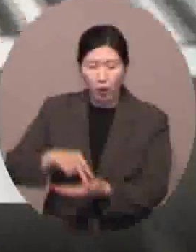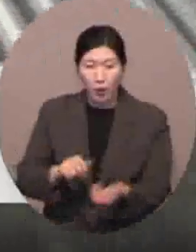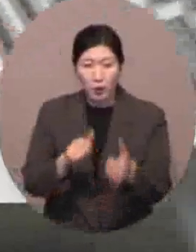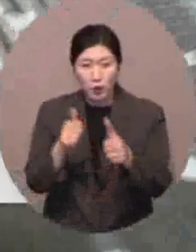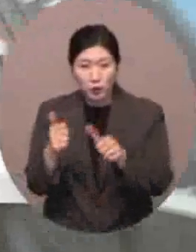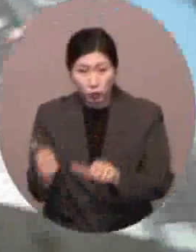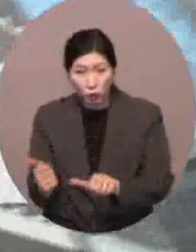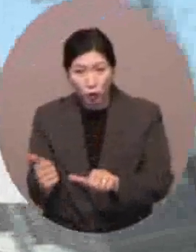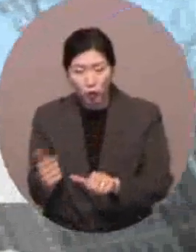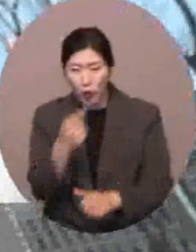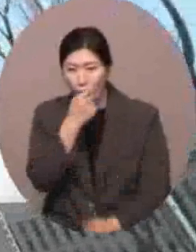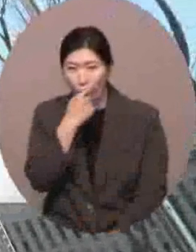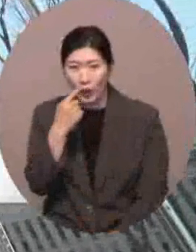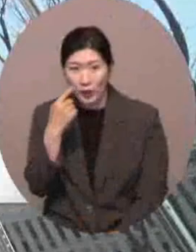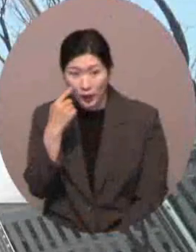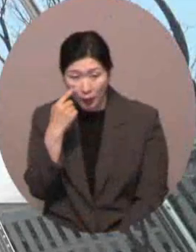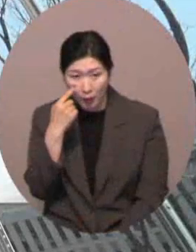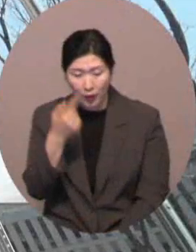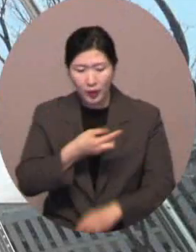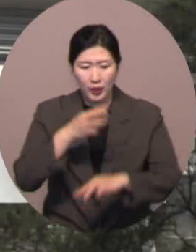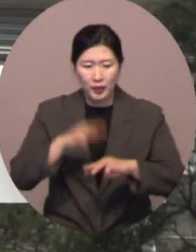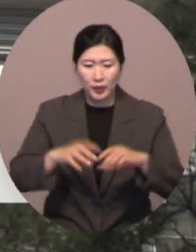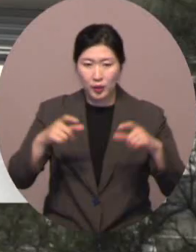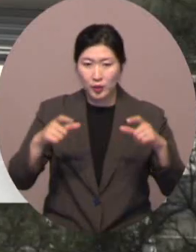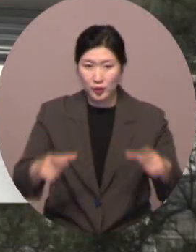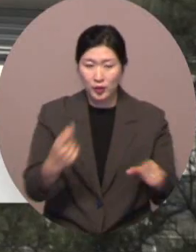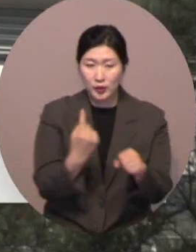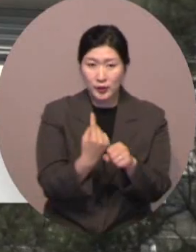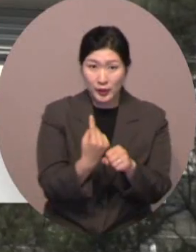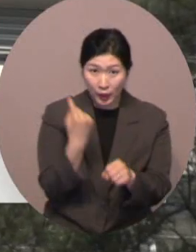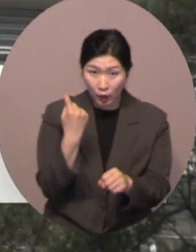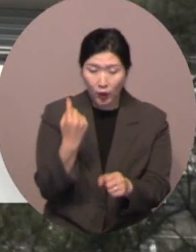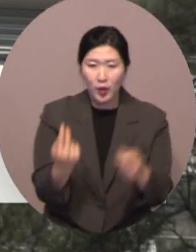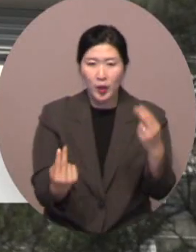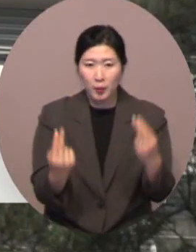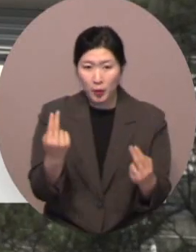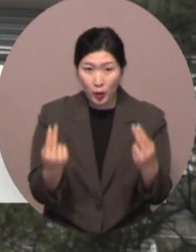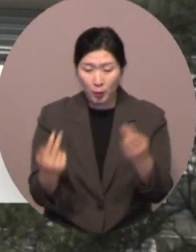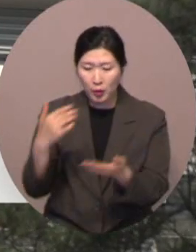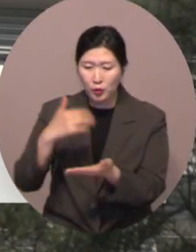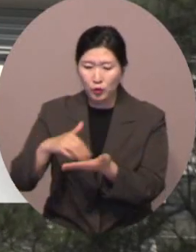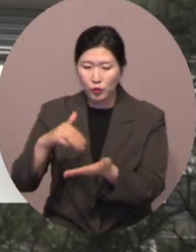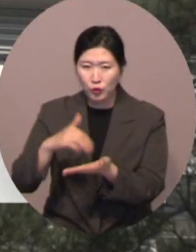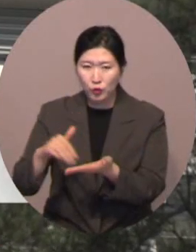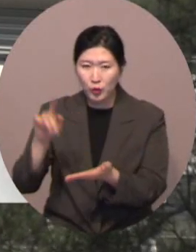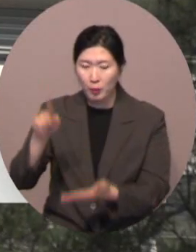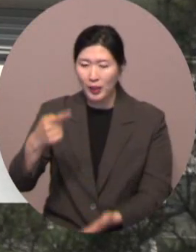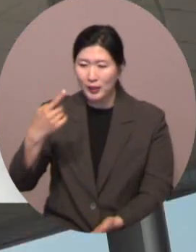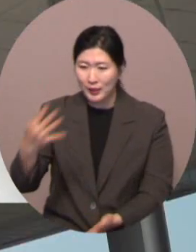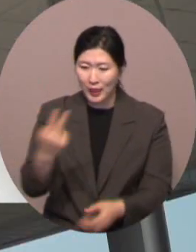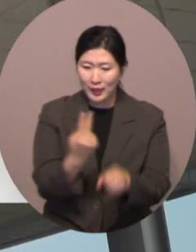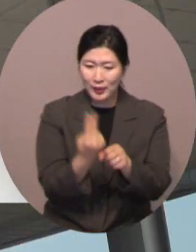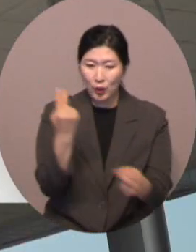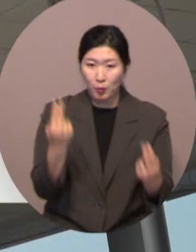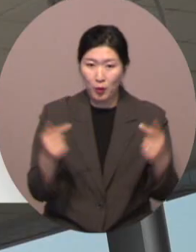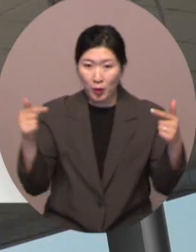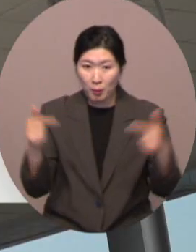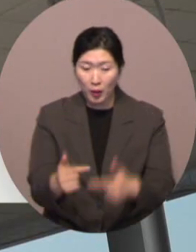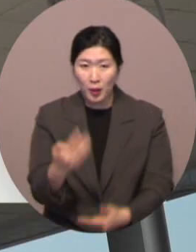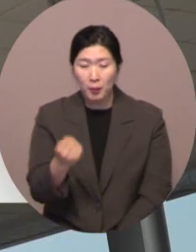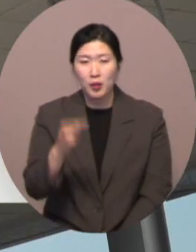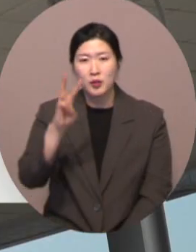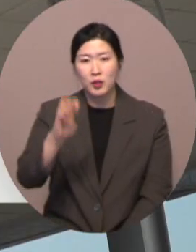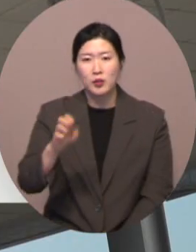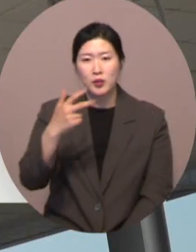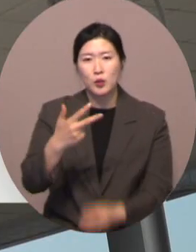실태 조사에 따르면 지난해 대전 고독사 수는 전년보다 37명 줄어든 104명으로 집게